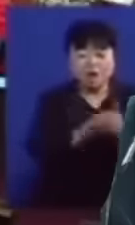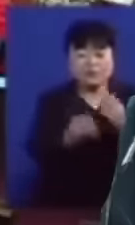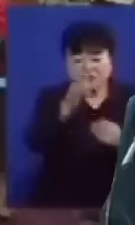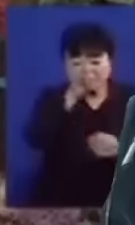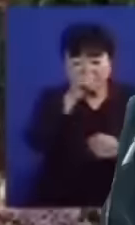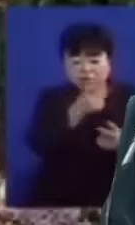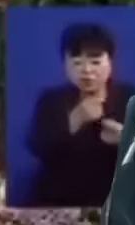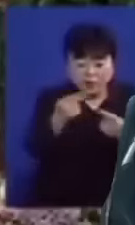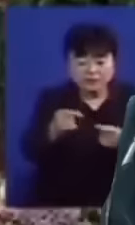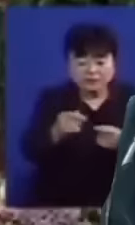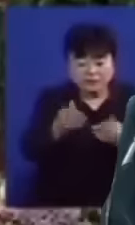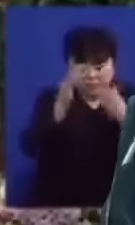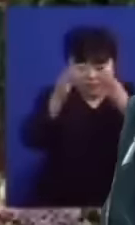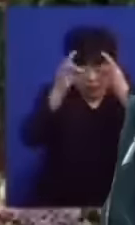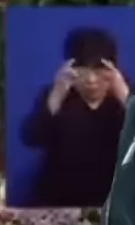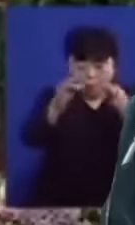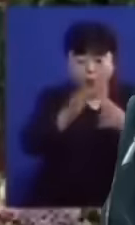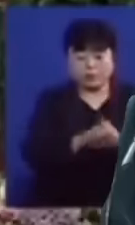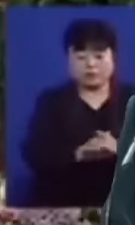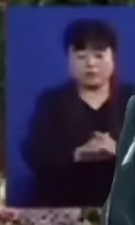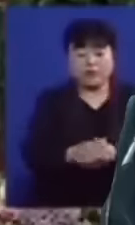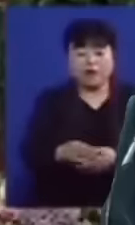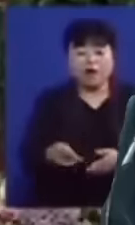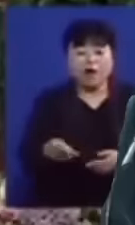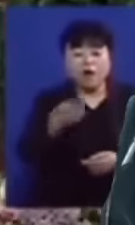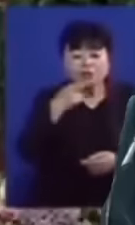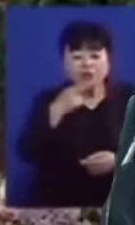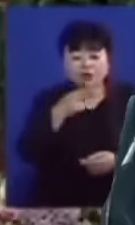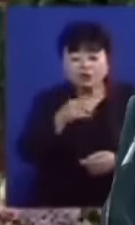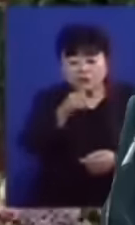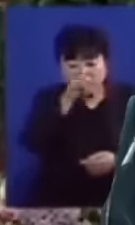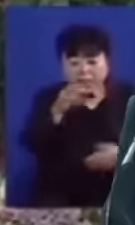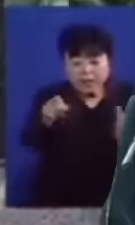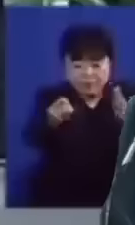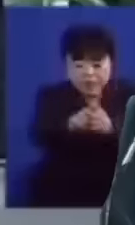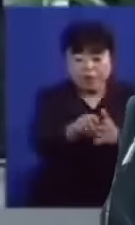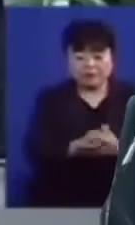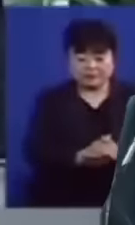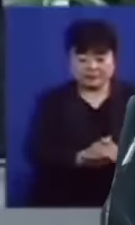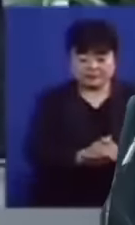것 같이 바라보고 믿는 것을 말합니다. 없는 것을 있는 것 같이 믿으세요.